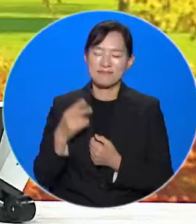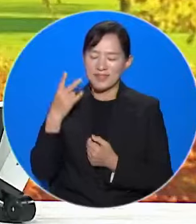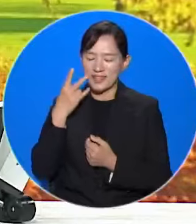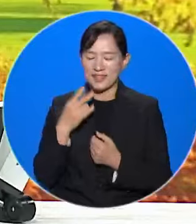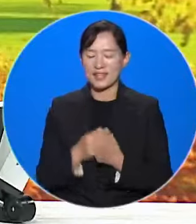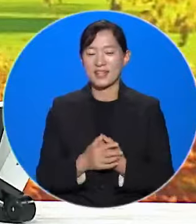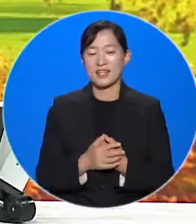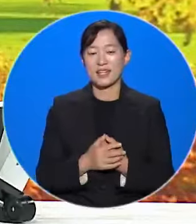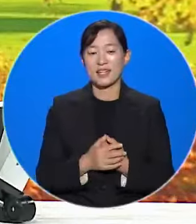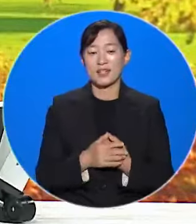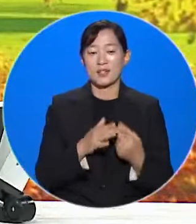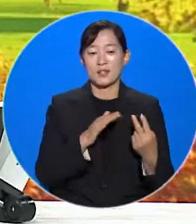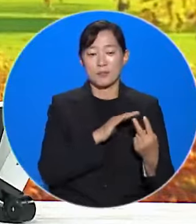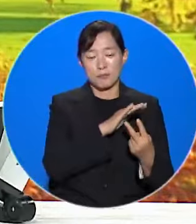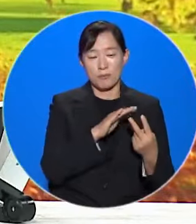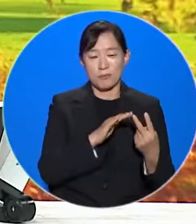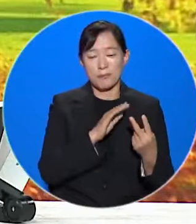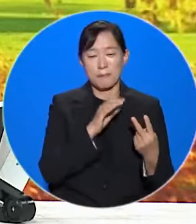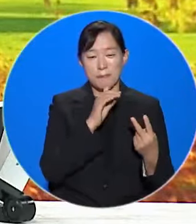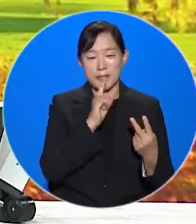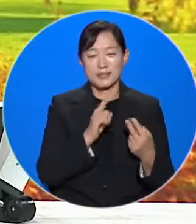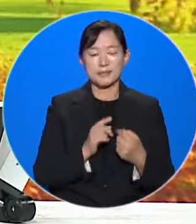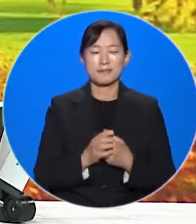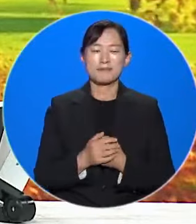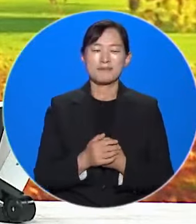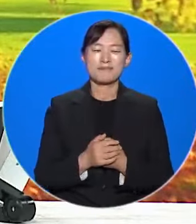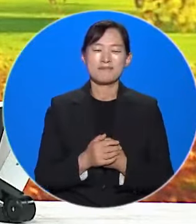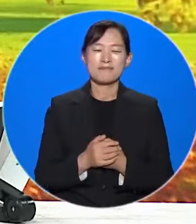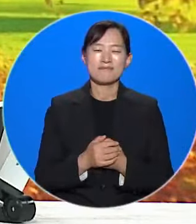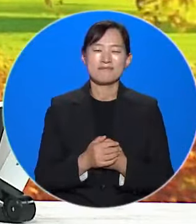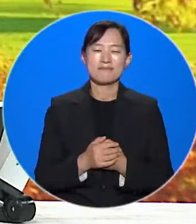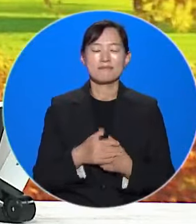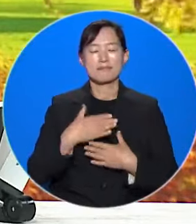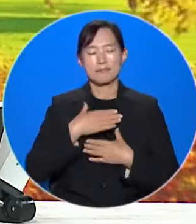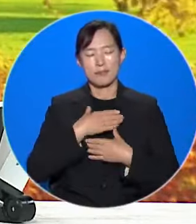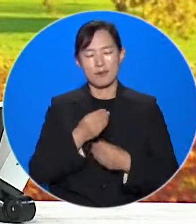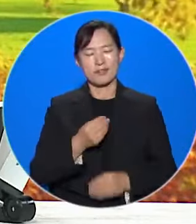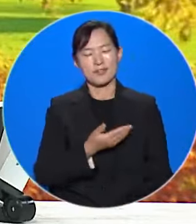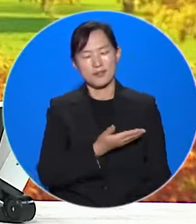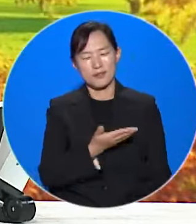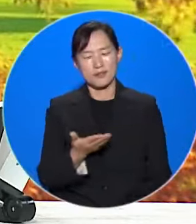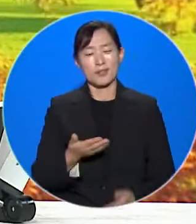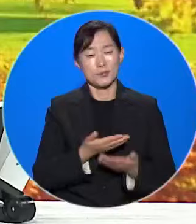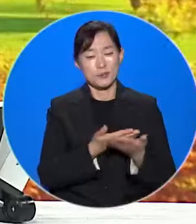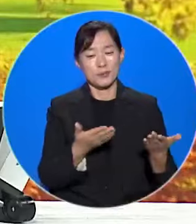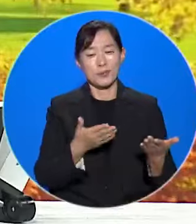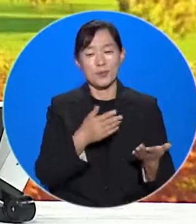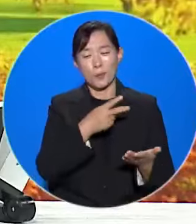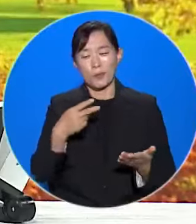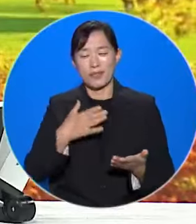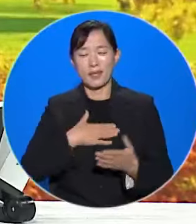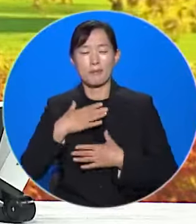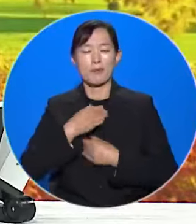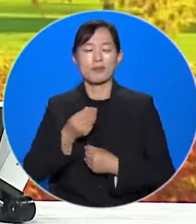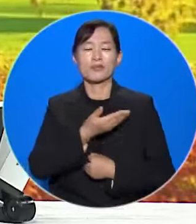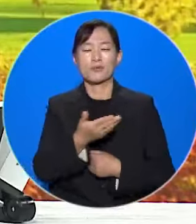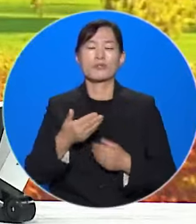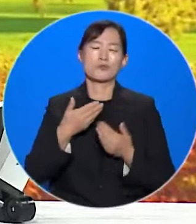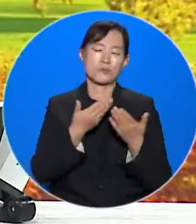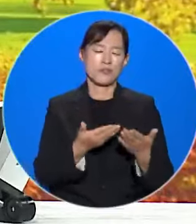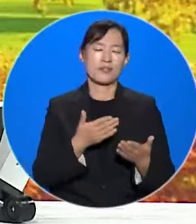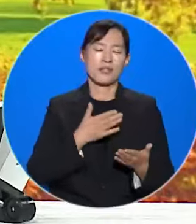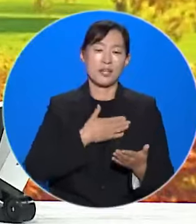네, 요한복음 14장 27절 말씀인데요. 네네. 평안을 너희에게 끼치노니 곧 나의 평안을 너희에게